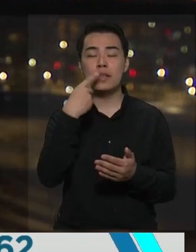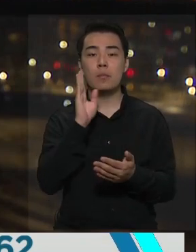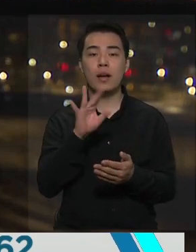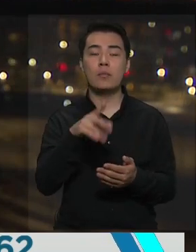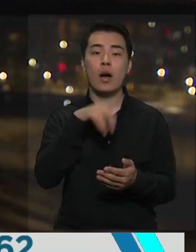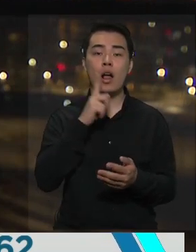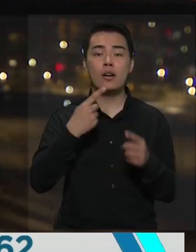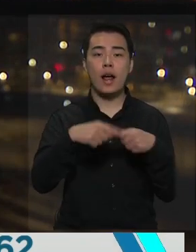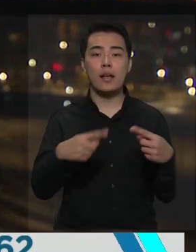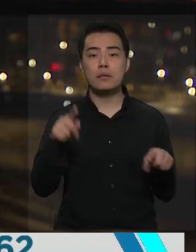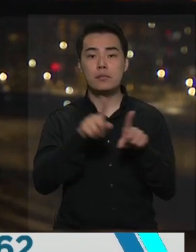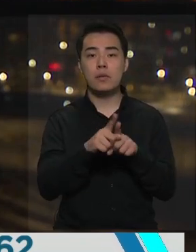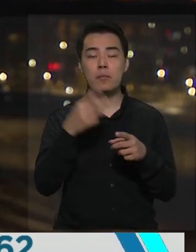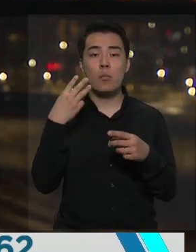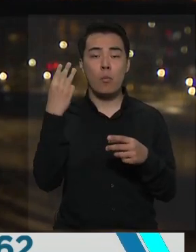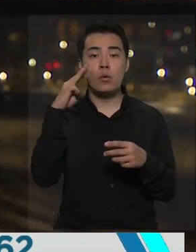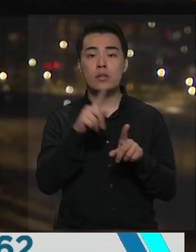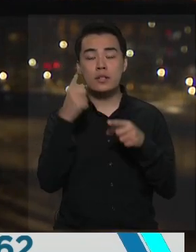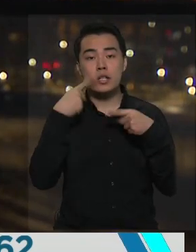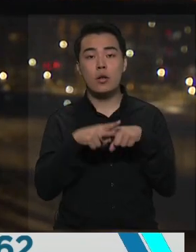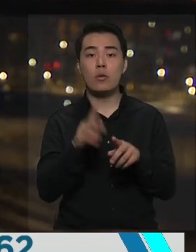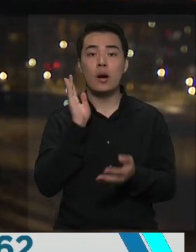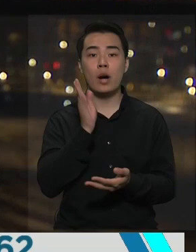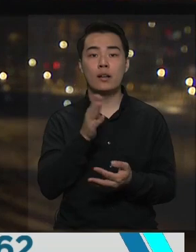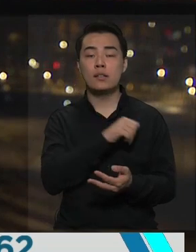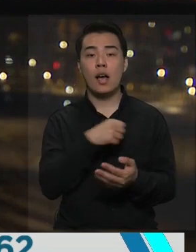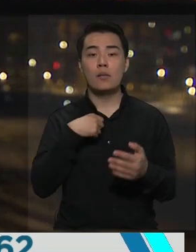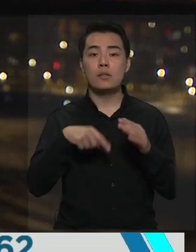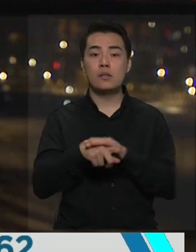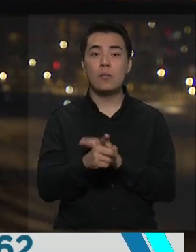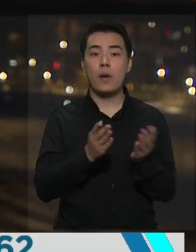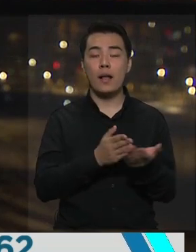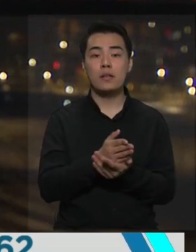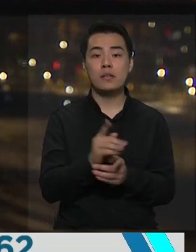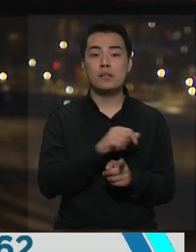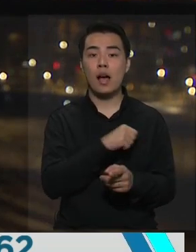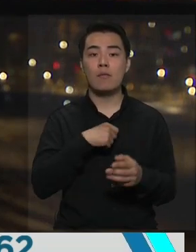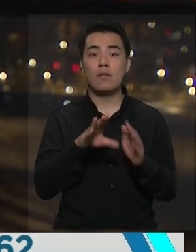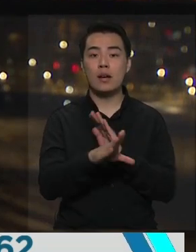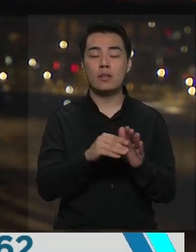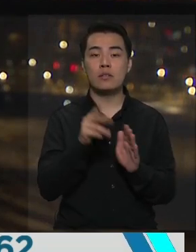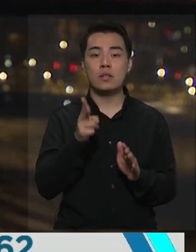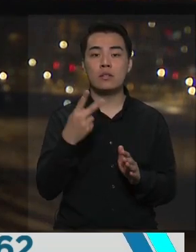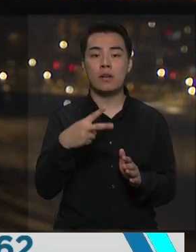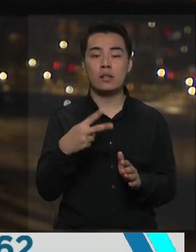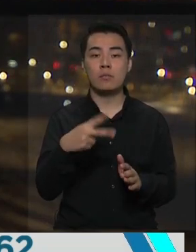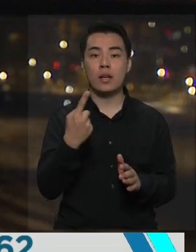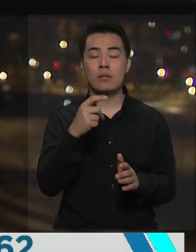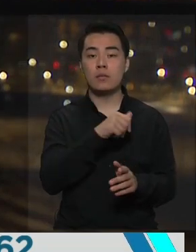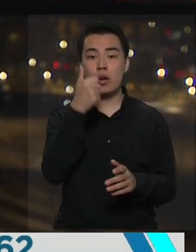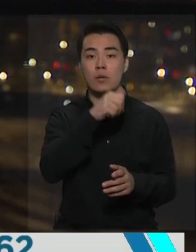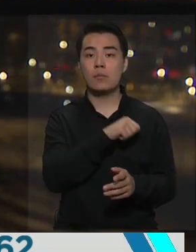используются разные современные методы политтехнологии К тому же в прошлый парламентские выборы в 2021 году количество